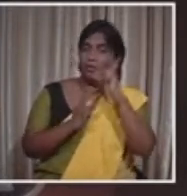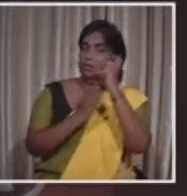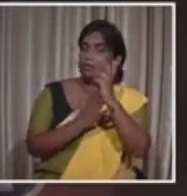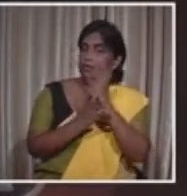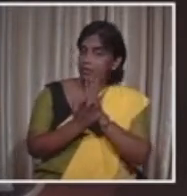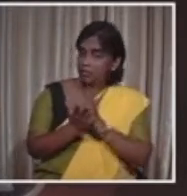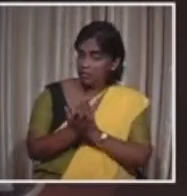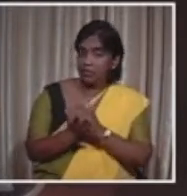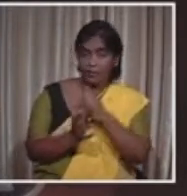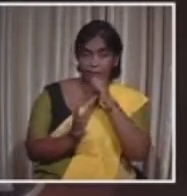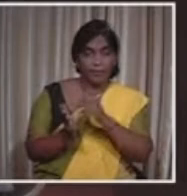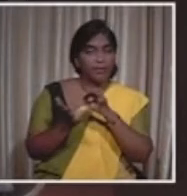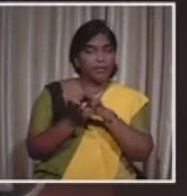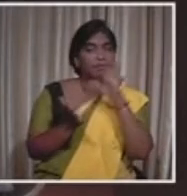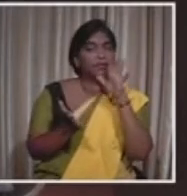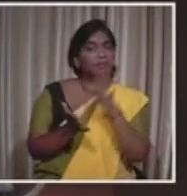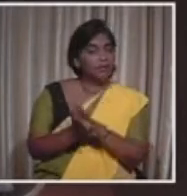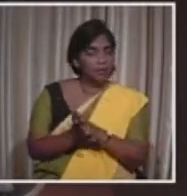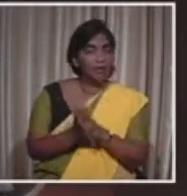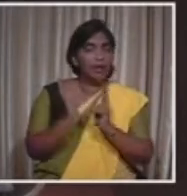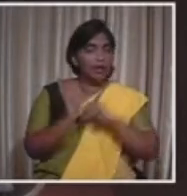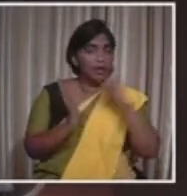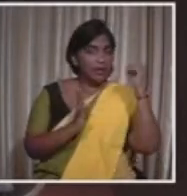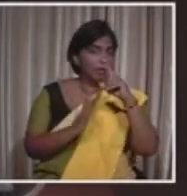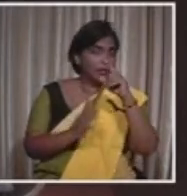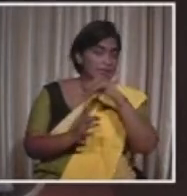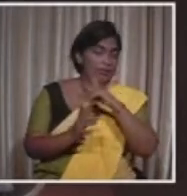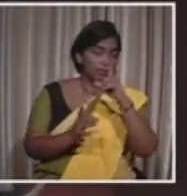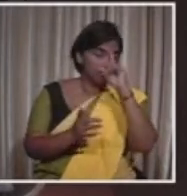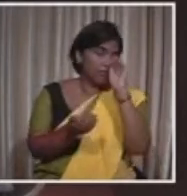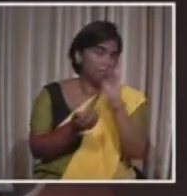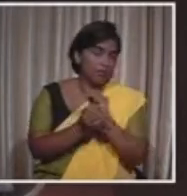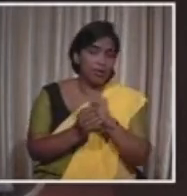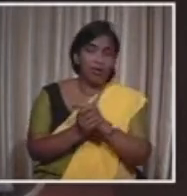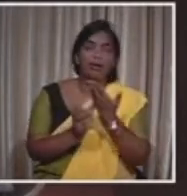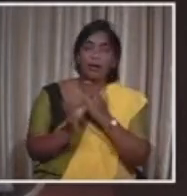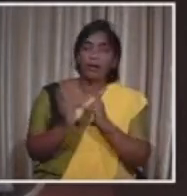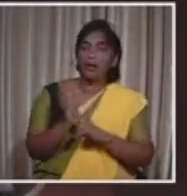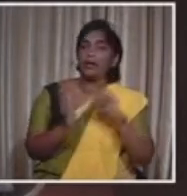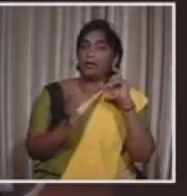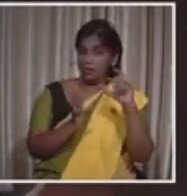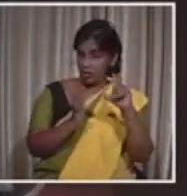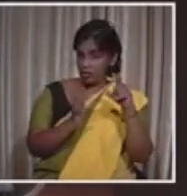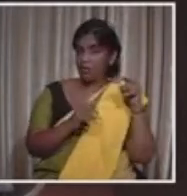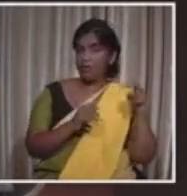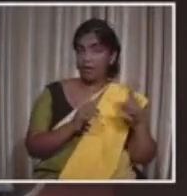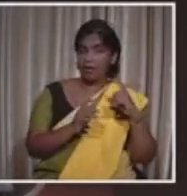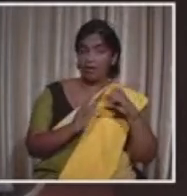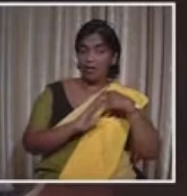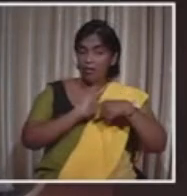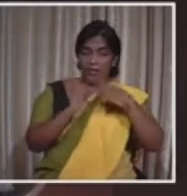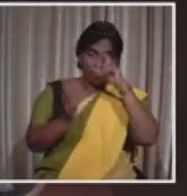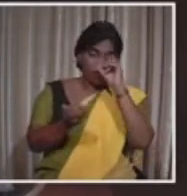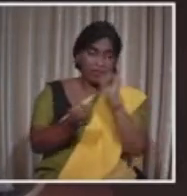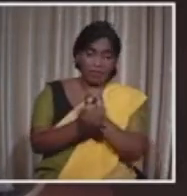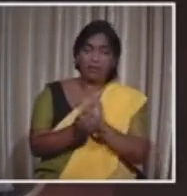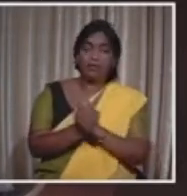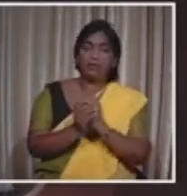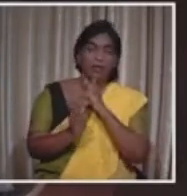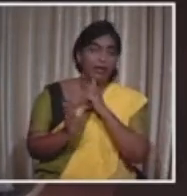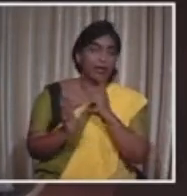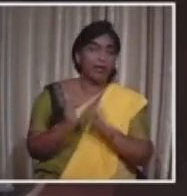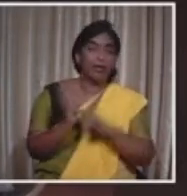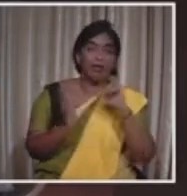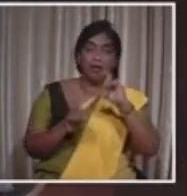ව්‍යවස්ථාවේ ස්ථාපනය වුණු ජාතික ආරක්ෂක සභාවක් National Security Council එකක් අපි ආණ්ඩුක්‍රම